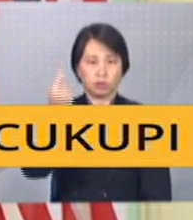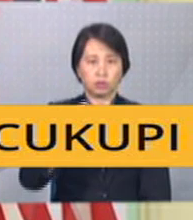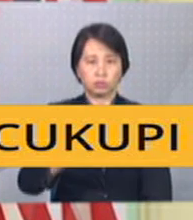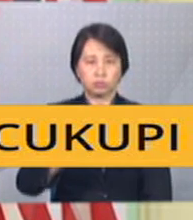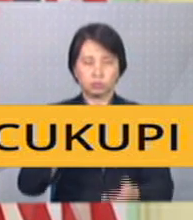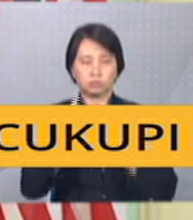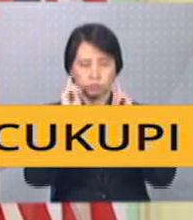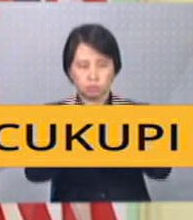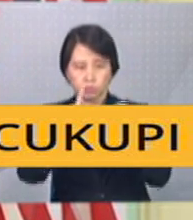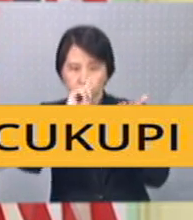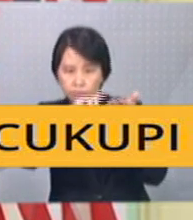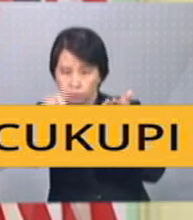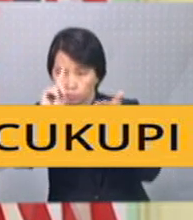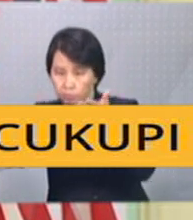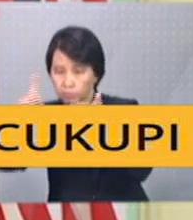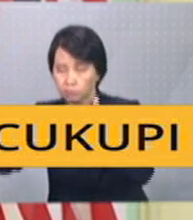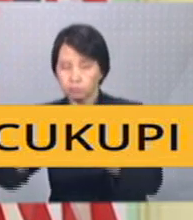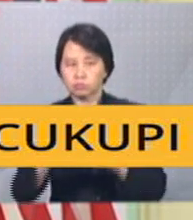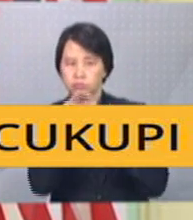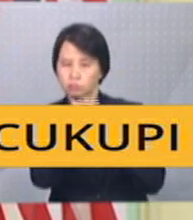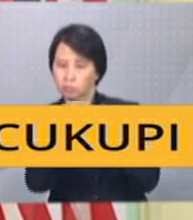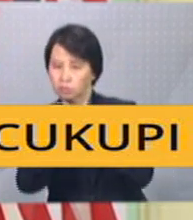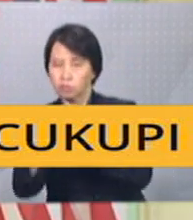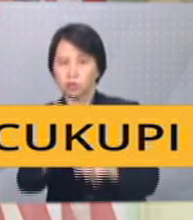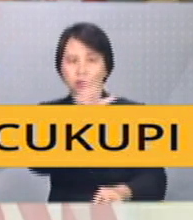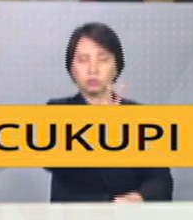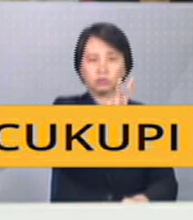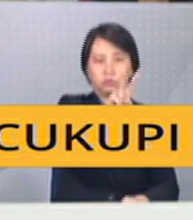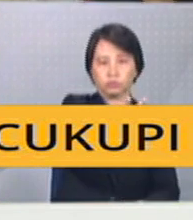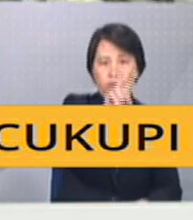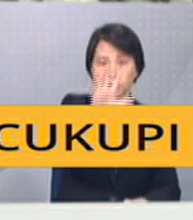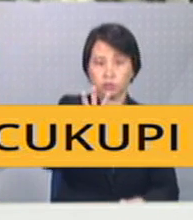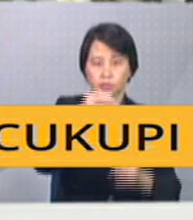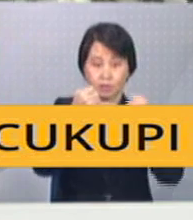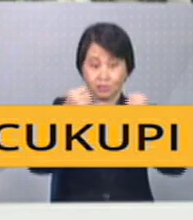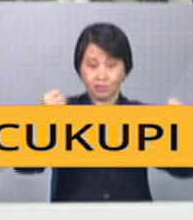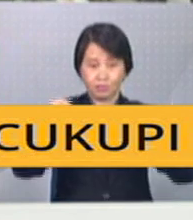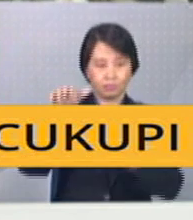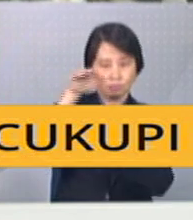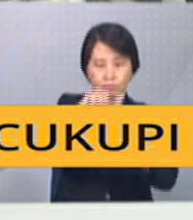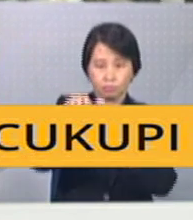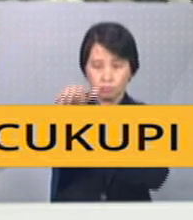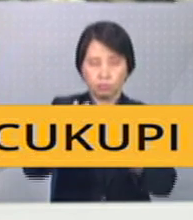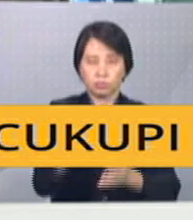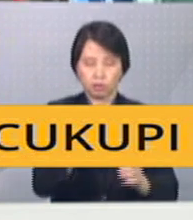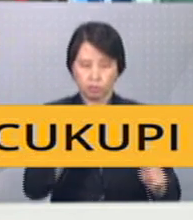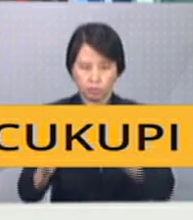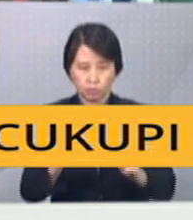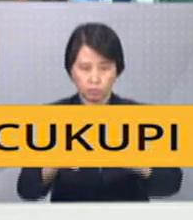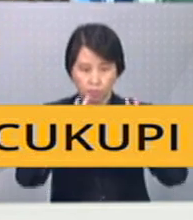menjalankan penguasaan untuk memantau 25 jenis bekalan serta bertindak